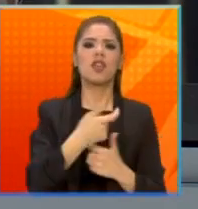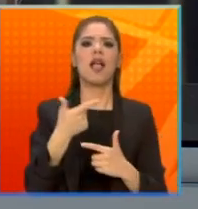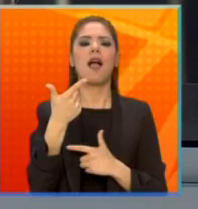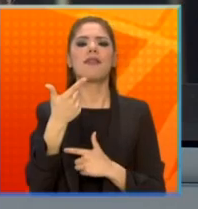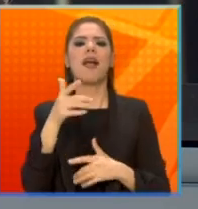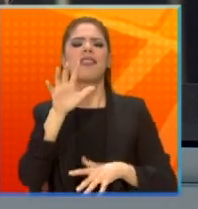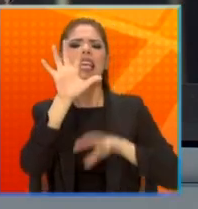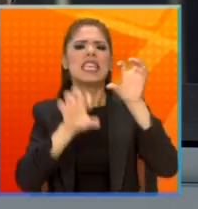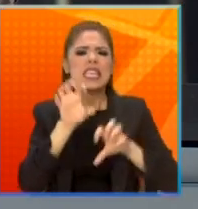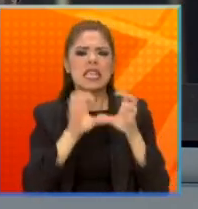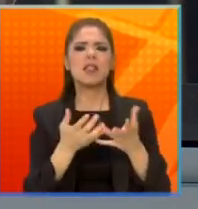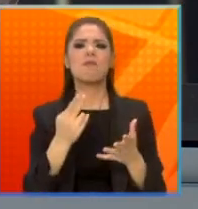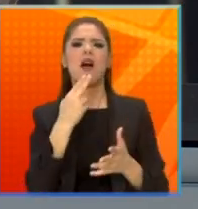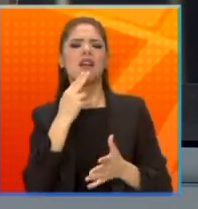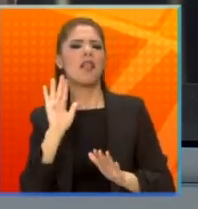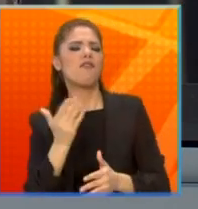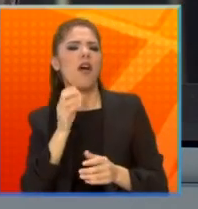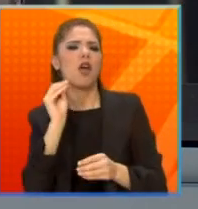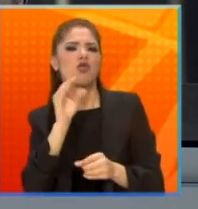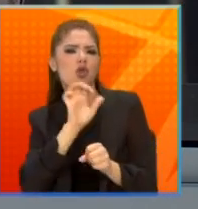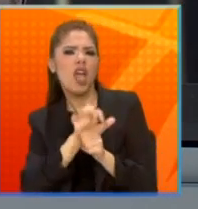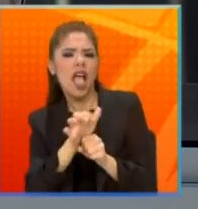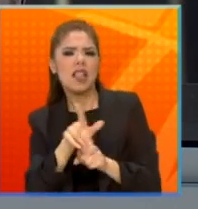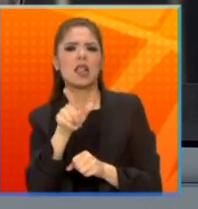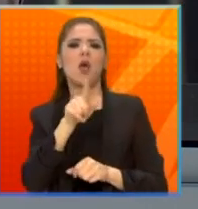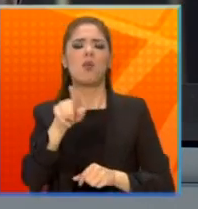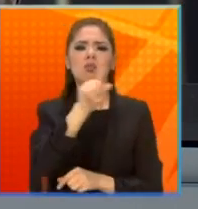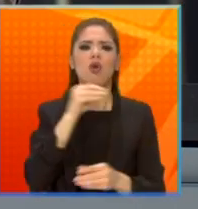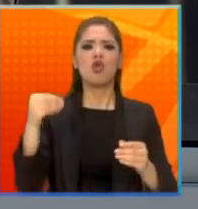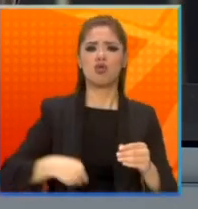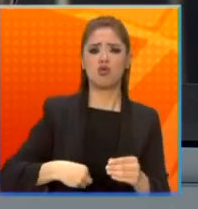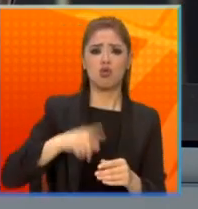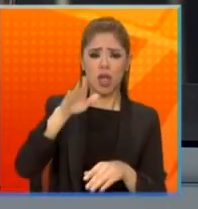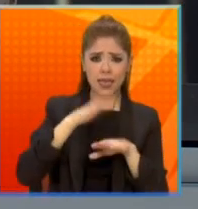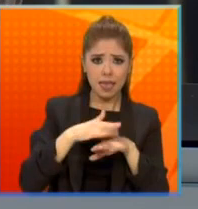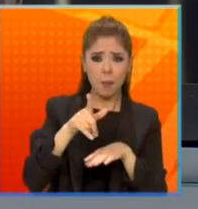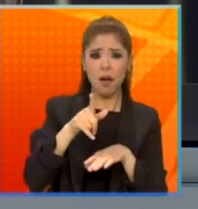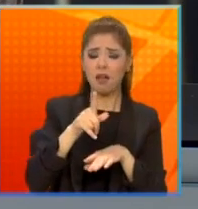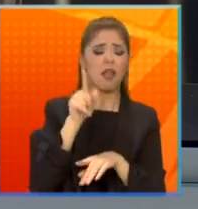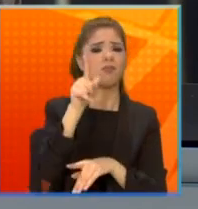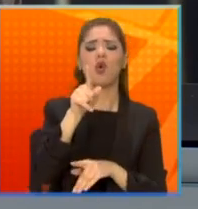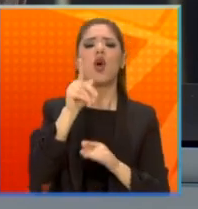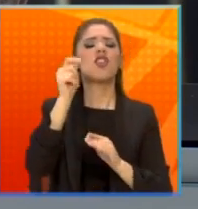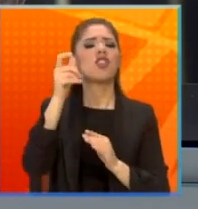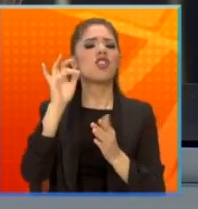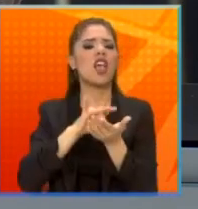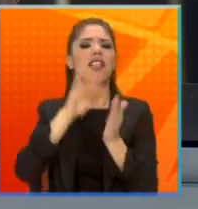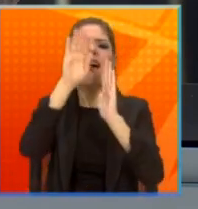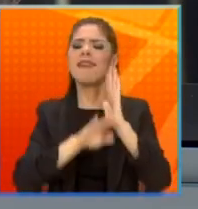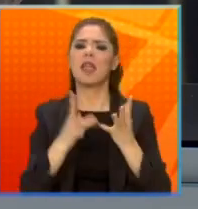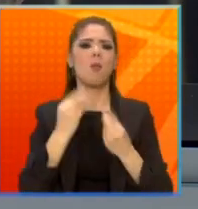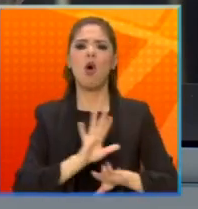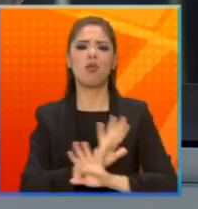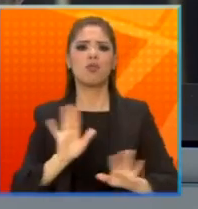vicdanını yaralayan istismar ve kadına ya da çocuğa günlük işlenen şiddet suçları bulaşanlar kesinlikle yararlanamayacak